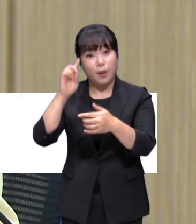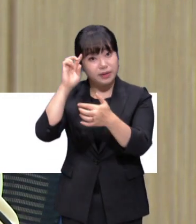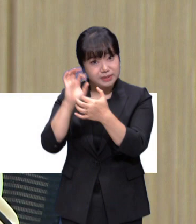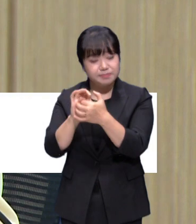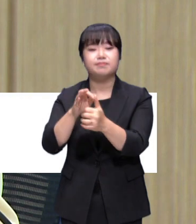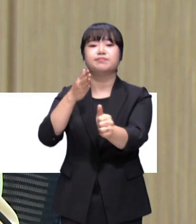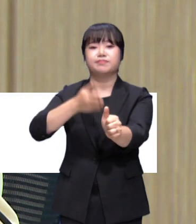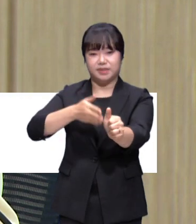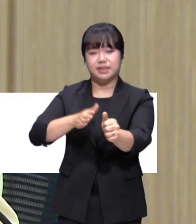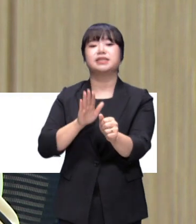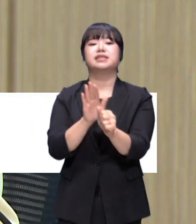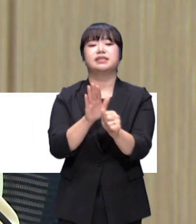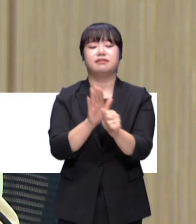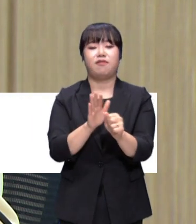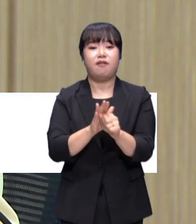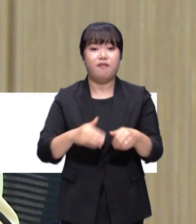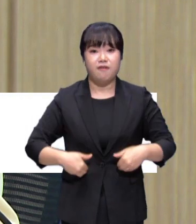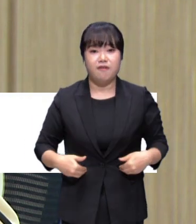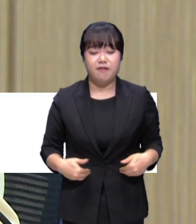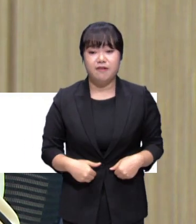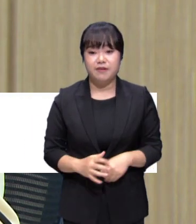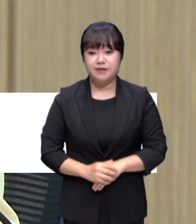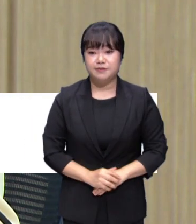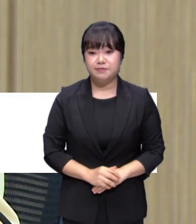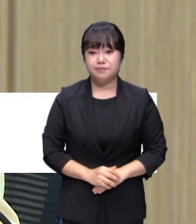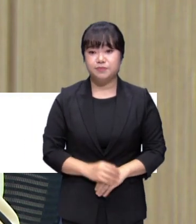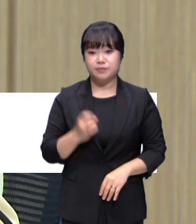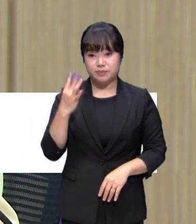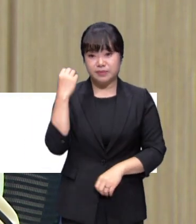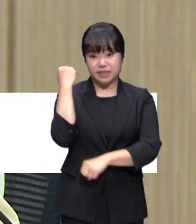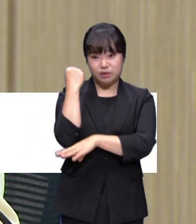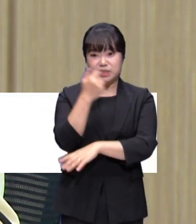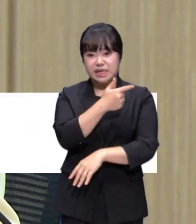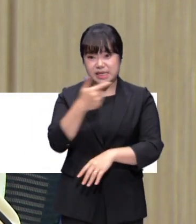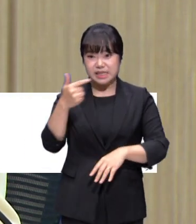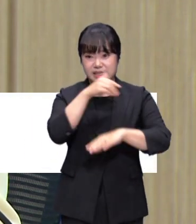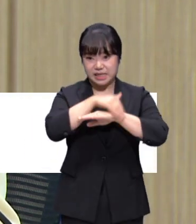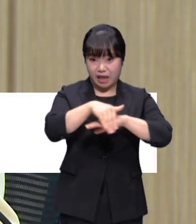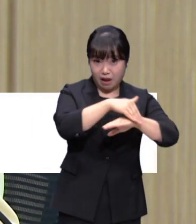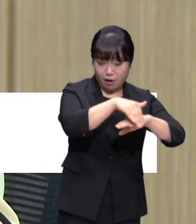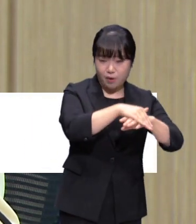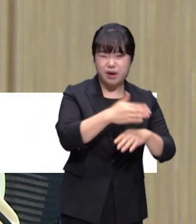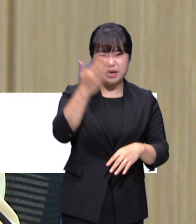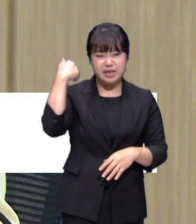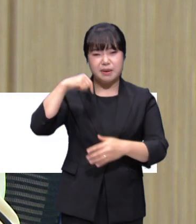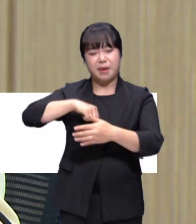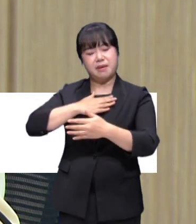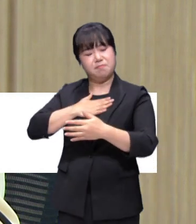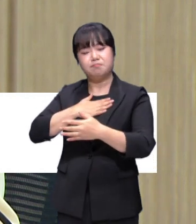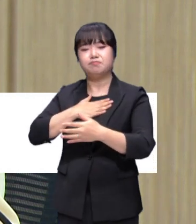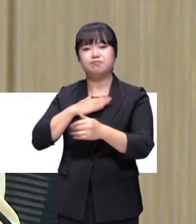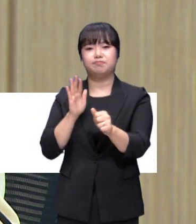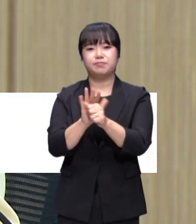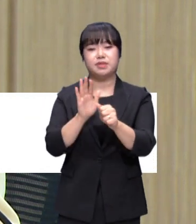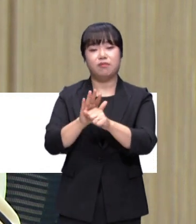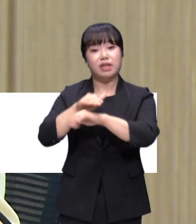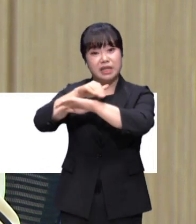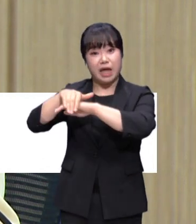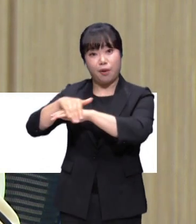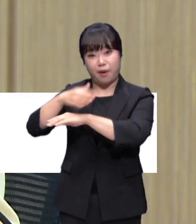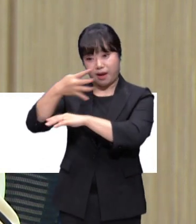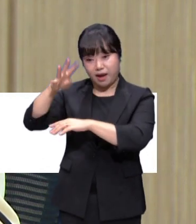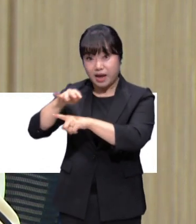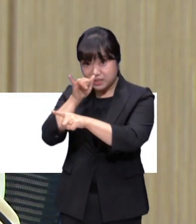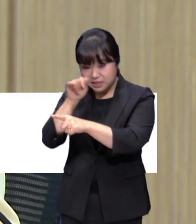관심을 갖고 지원을 하고자 한다는 말씀을 드립니다. 기존에 저희가 큰 틀에서의 심리정서 지원 시스템은 있으니까 그걸